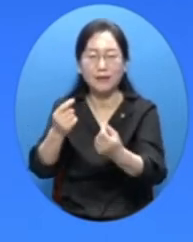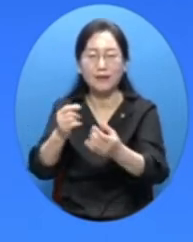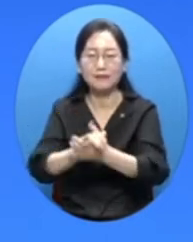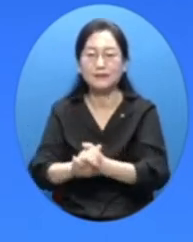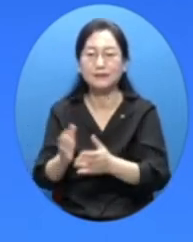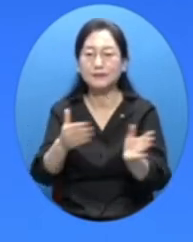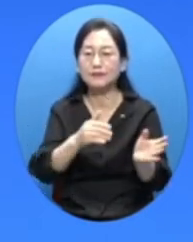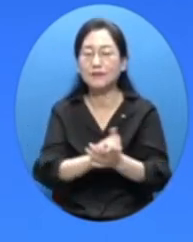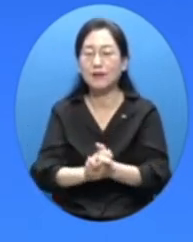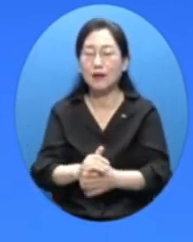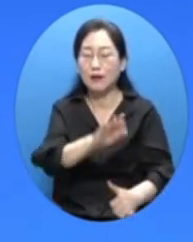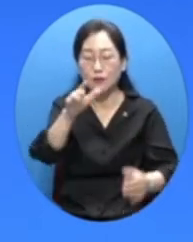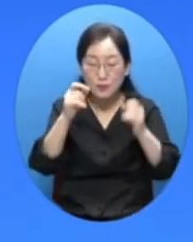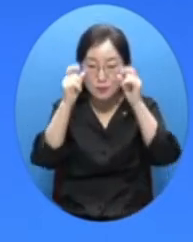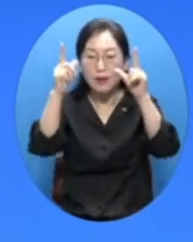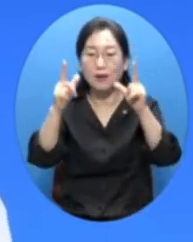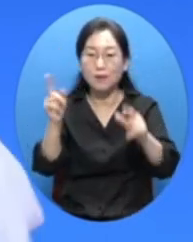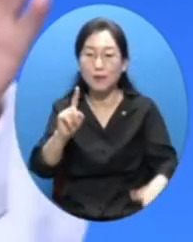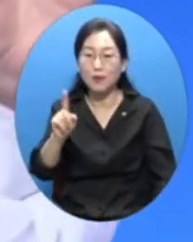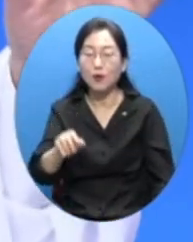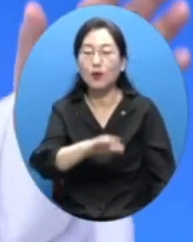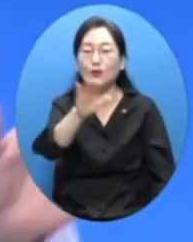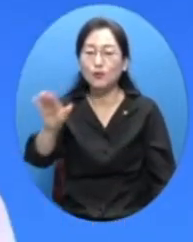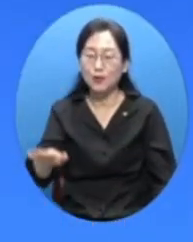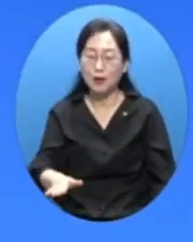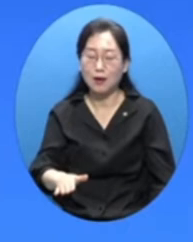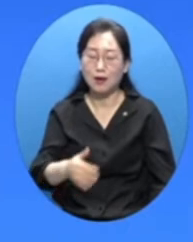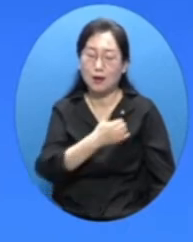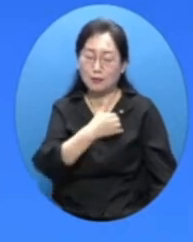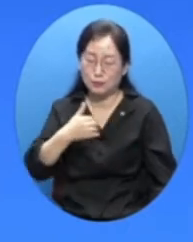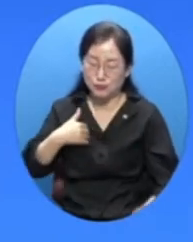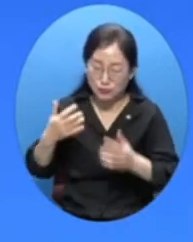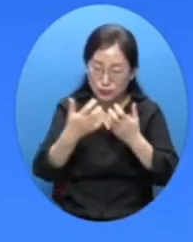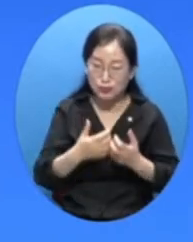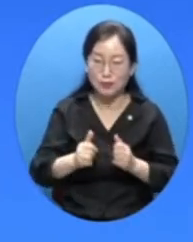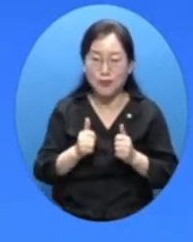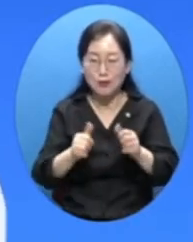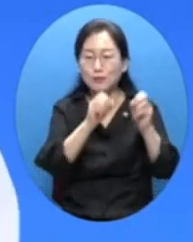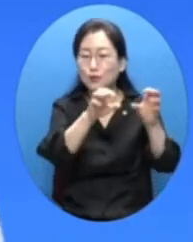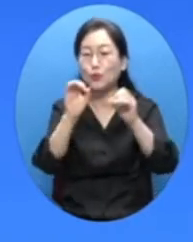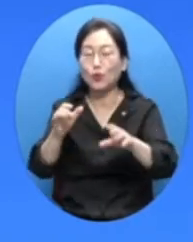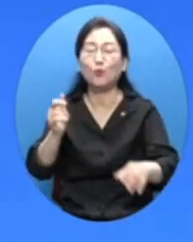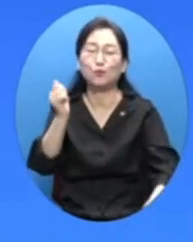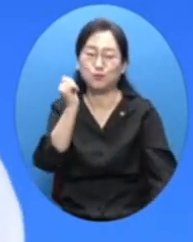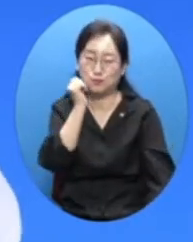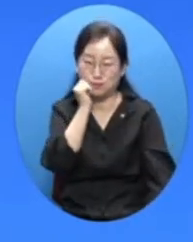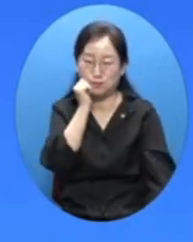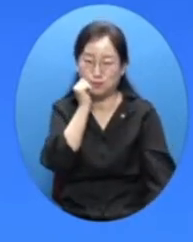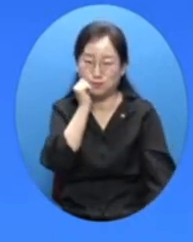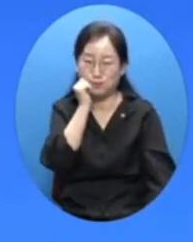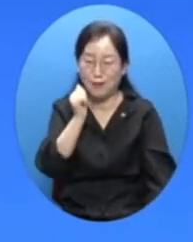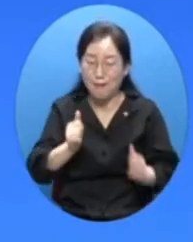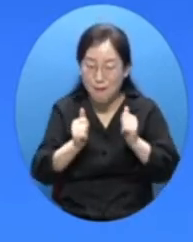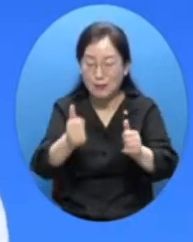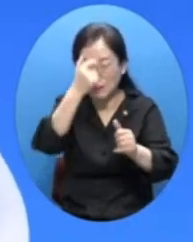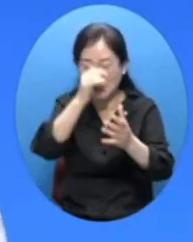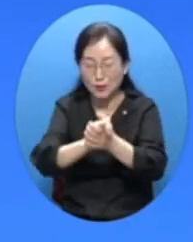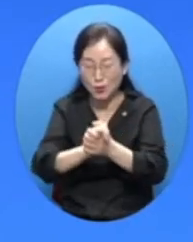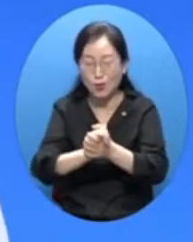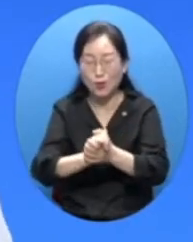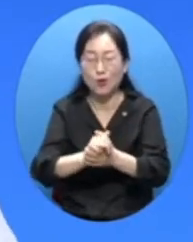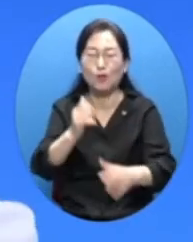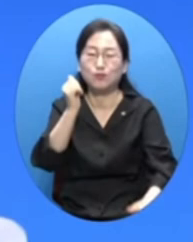그때 우리가 깨달은 것이 있습니다. 우리가 풍요로움 속에서 열심히 전도해야 되는데 열심히 전도도 못하고 열심히 기도해야 되는데 열심히